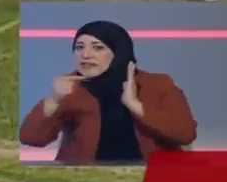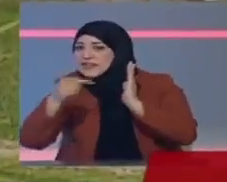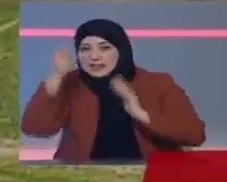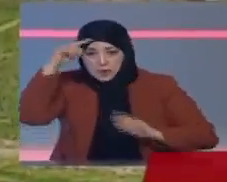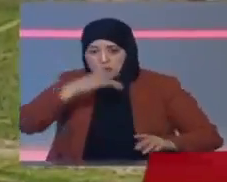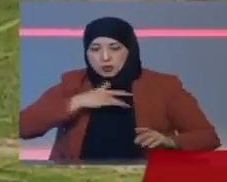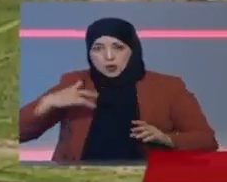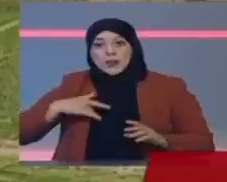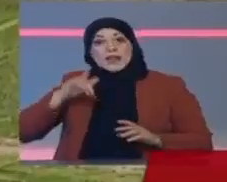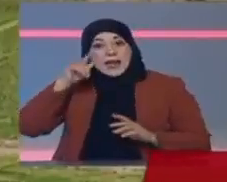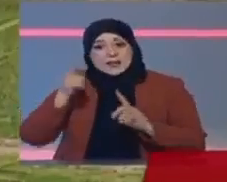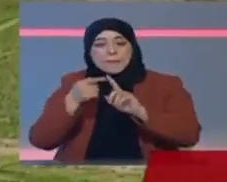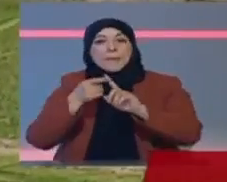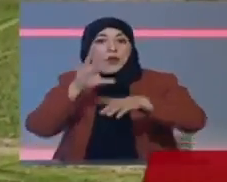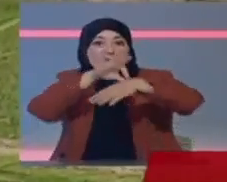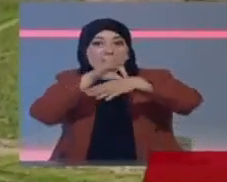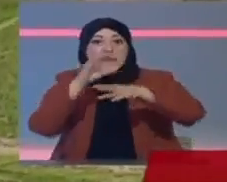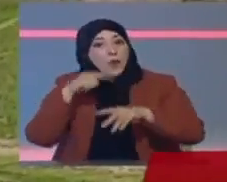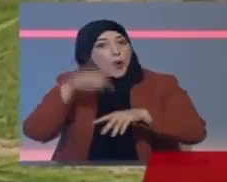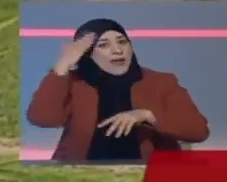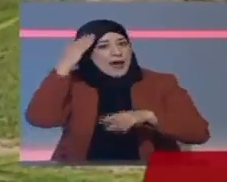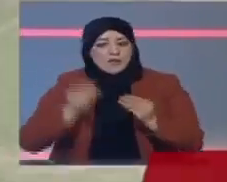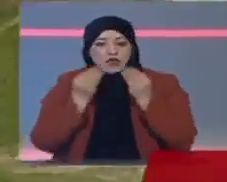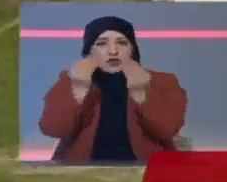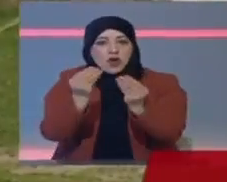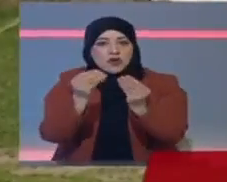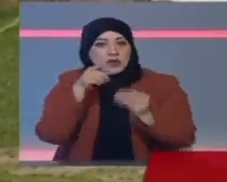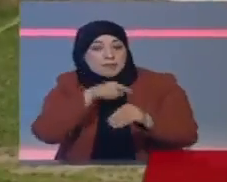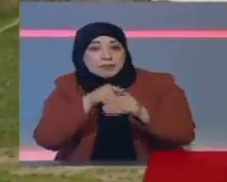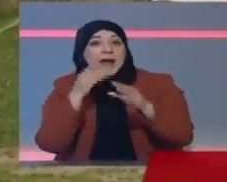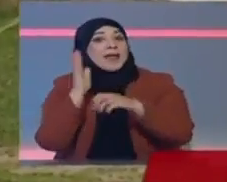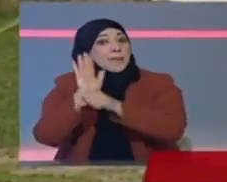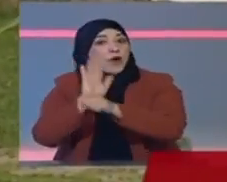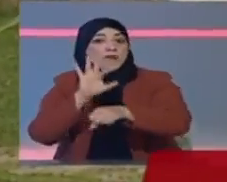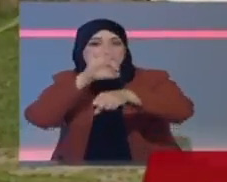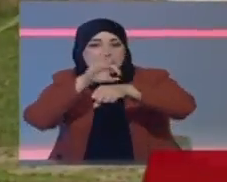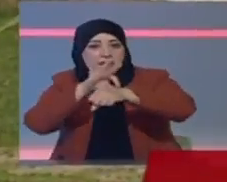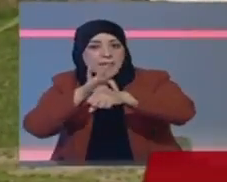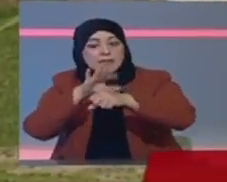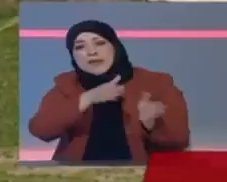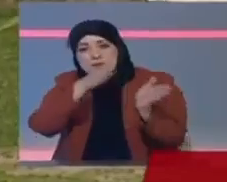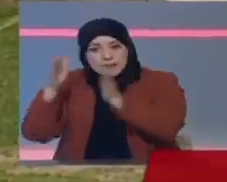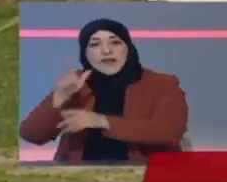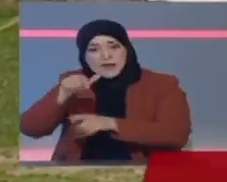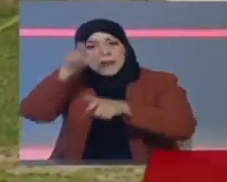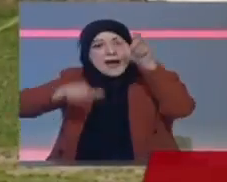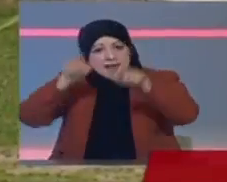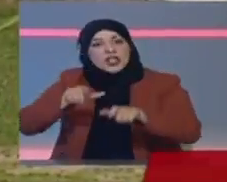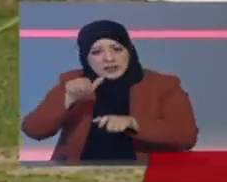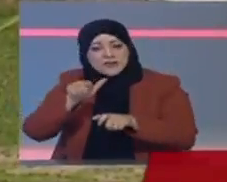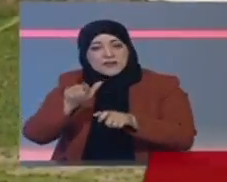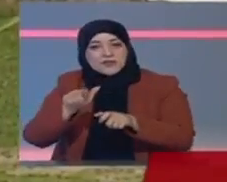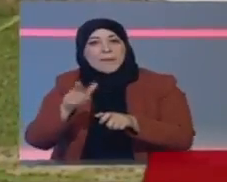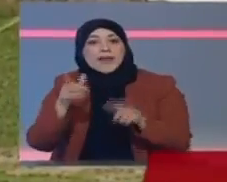الطبيب يعرف لتكون يعطيها يستعملوا بعض المرضى اللي هو تحت الرعايه الطبيه وعندهم وياخذ